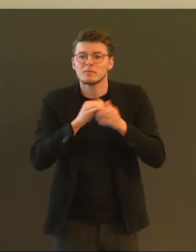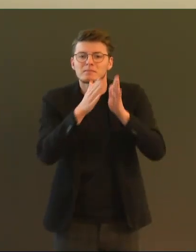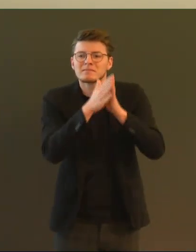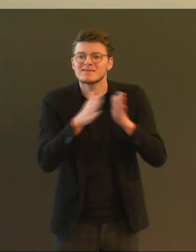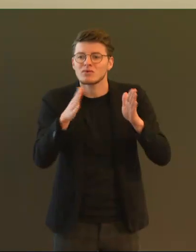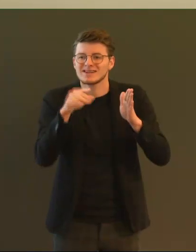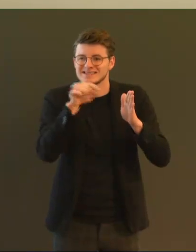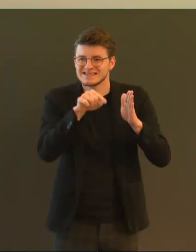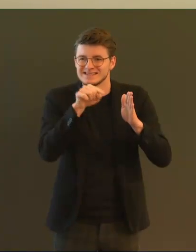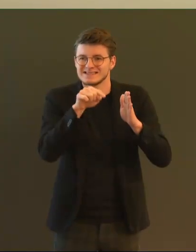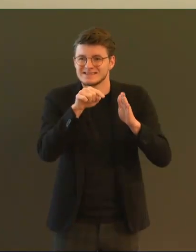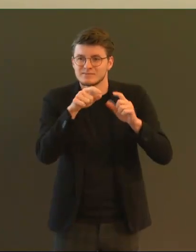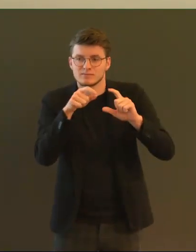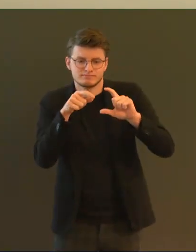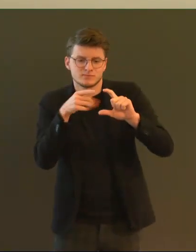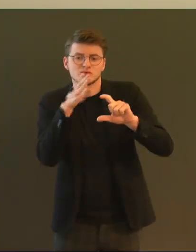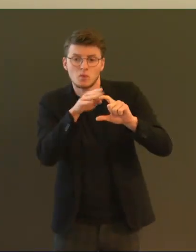gemeten van